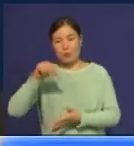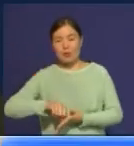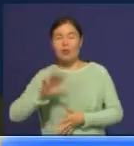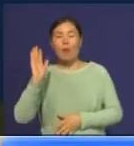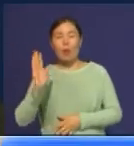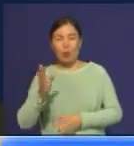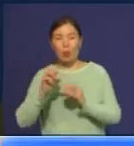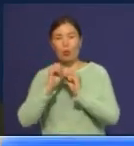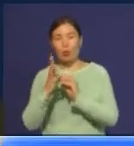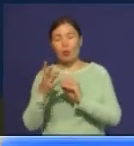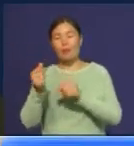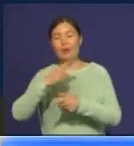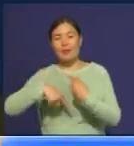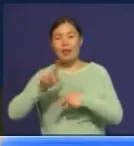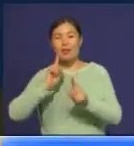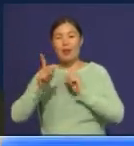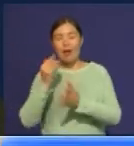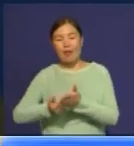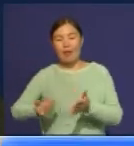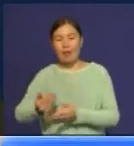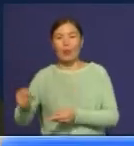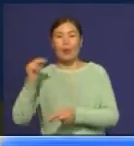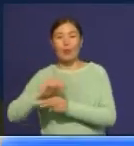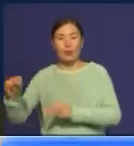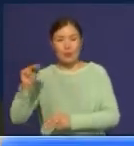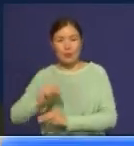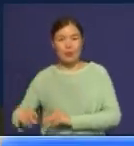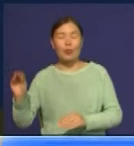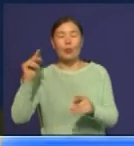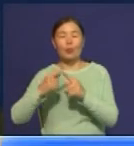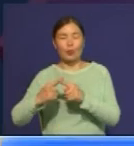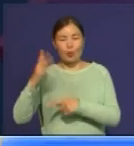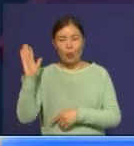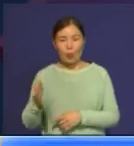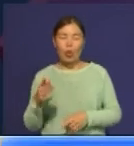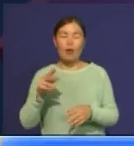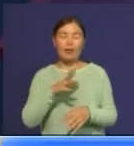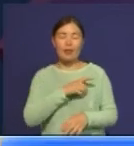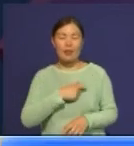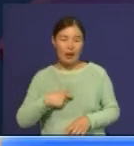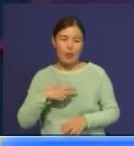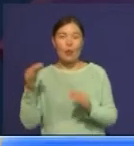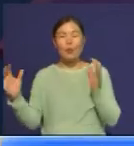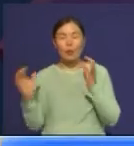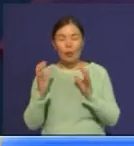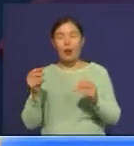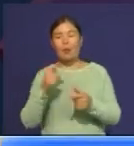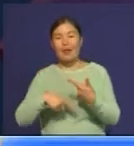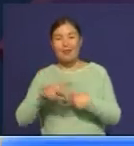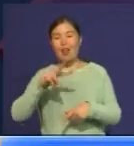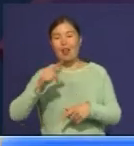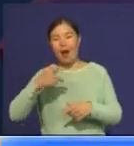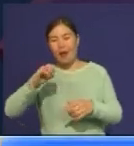Оларға арналған 14 бизнес-тренер факультативті сабақтар өткізіледі. Сонымен қатар тренерлер мен студенттер арасында